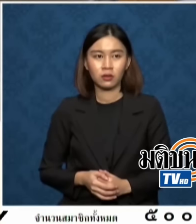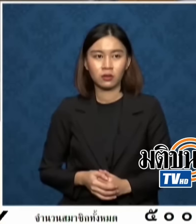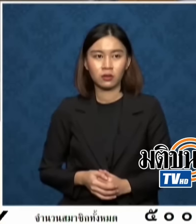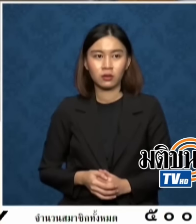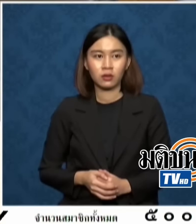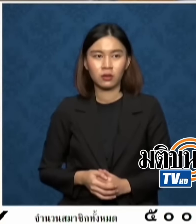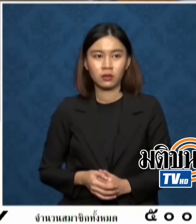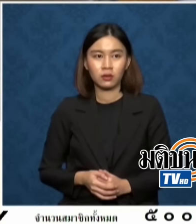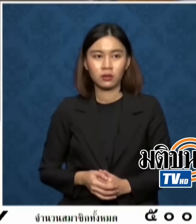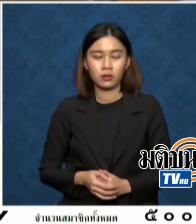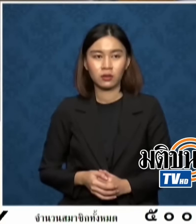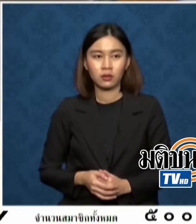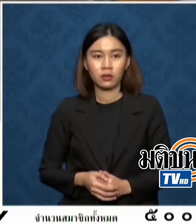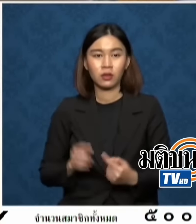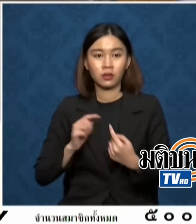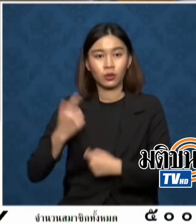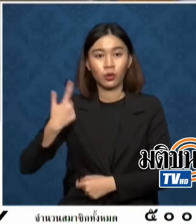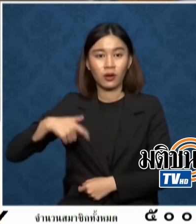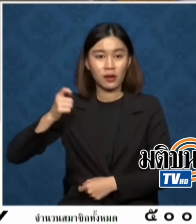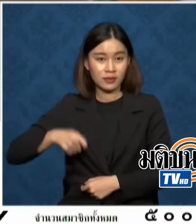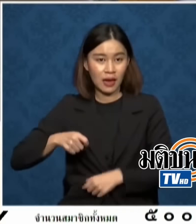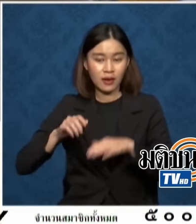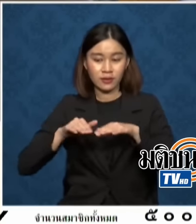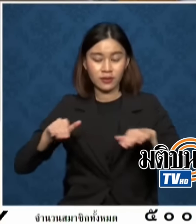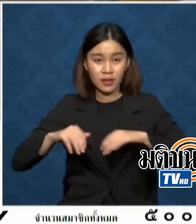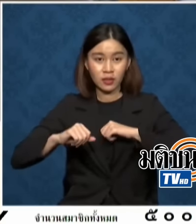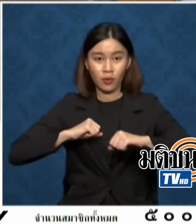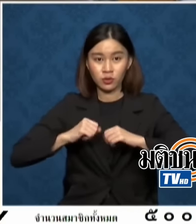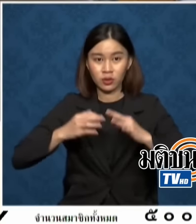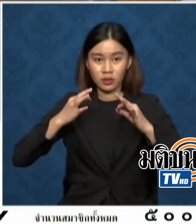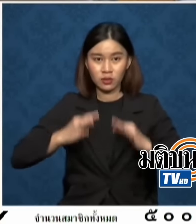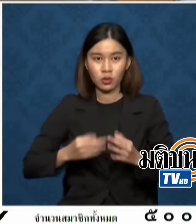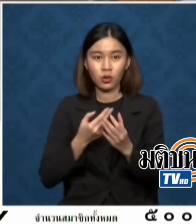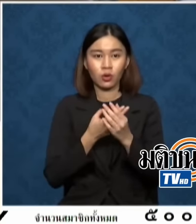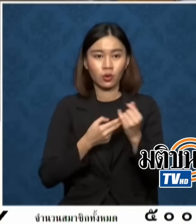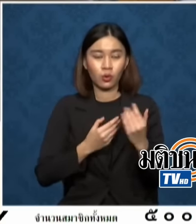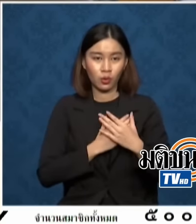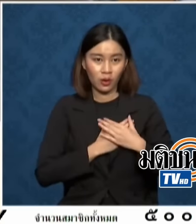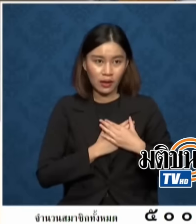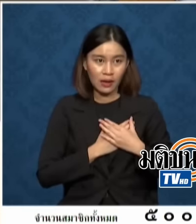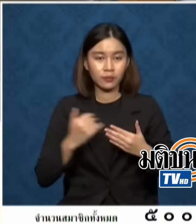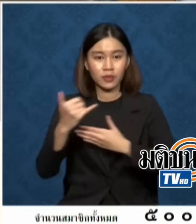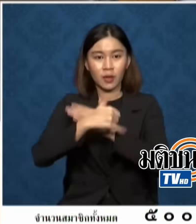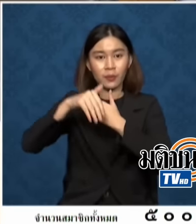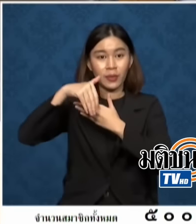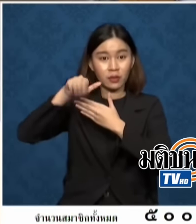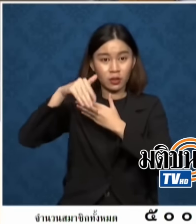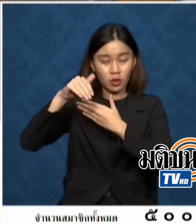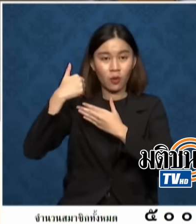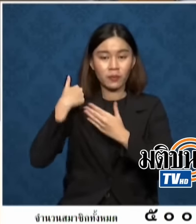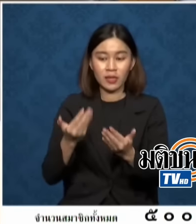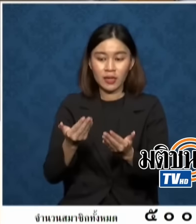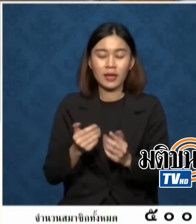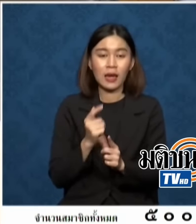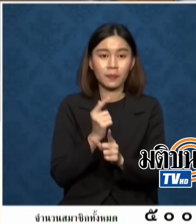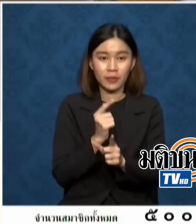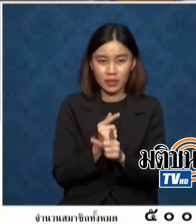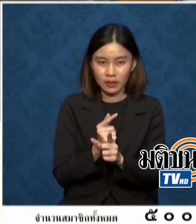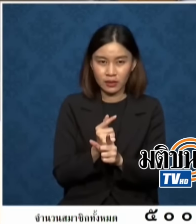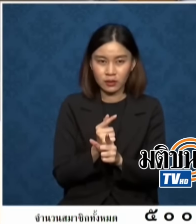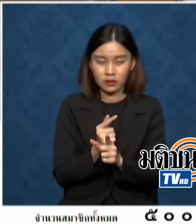มีครั้งหนึ่งค่ะที่ศาลเยาวชนค่ะได้ตัดสินกรณีที่คู่รักต่างประเทศได้รับเลี้ยงบุตรบุญ